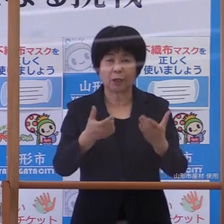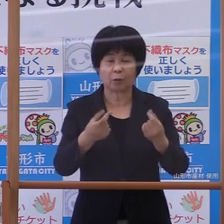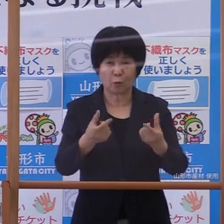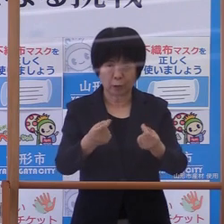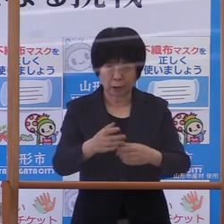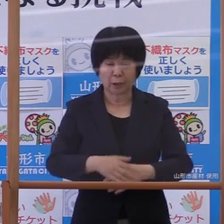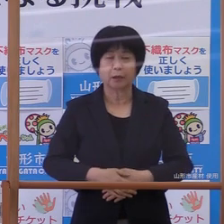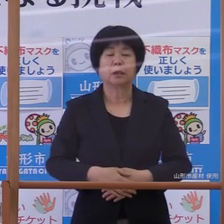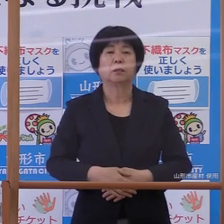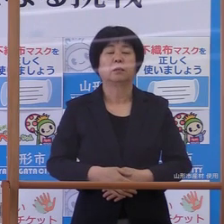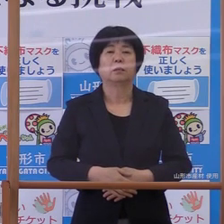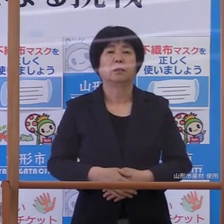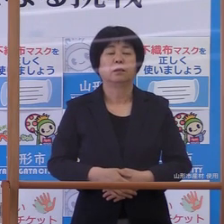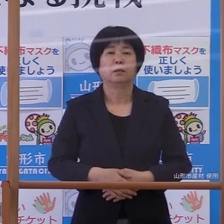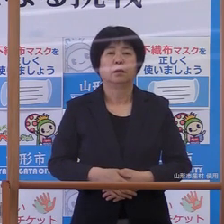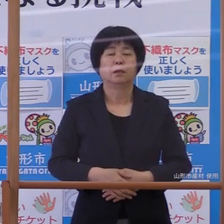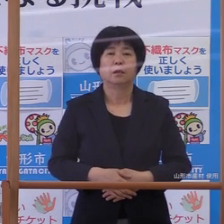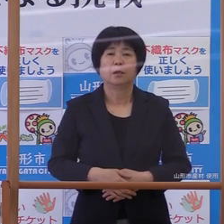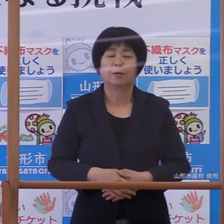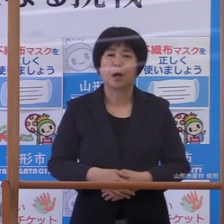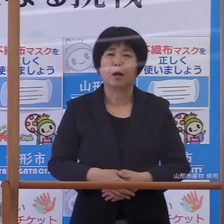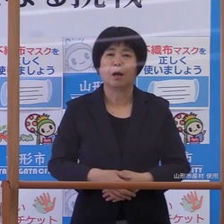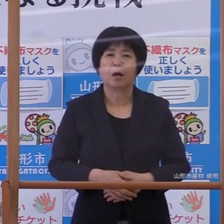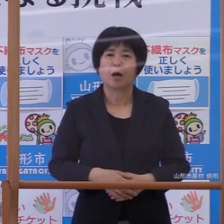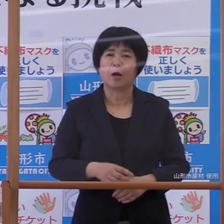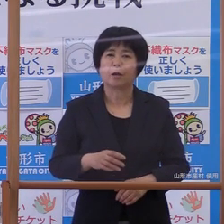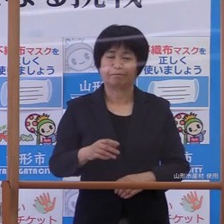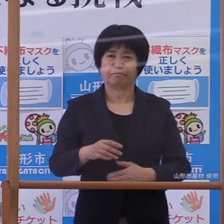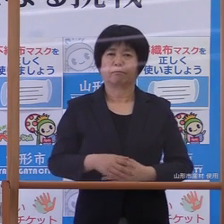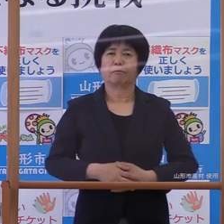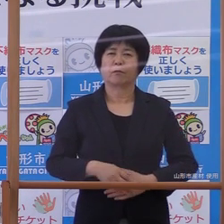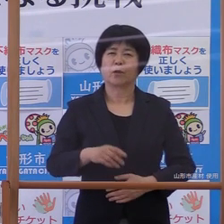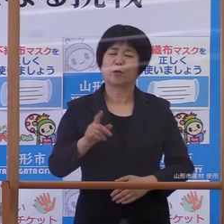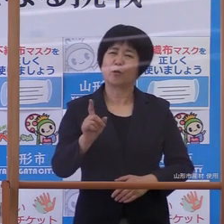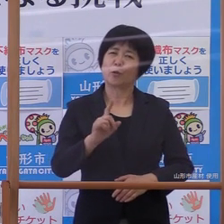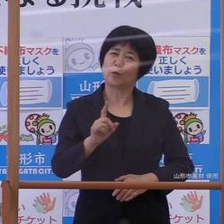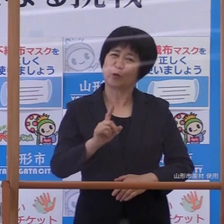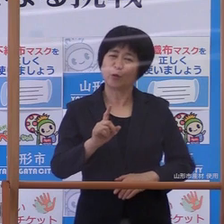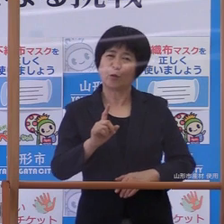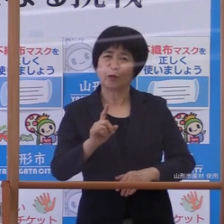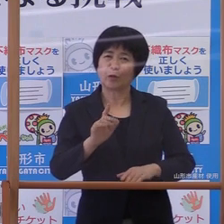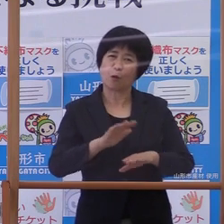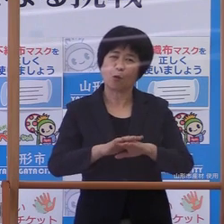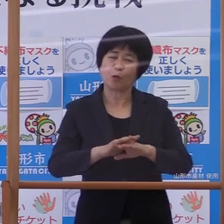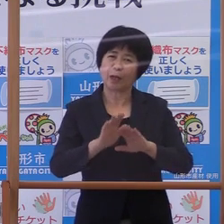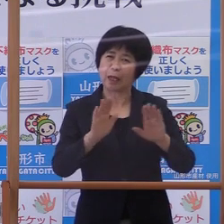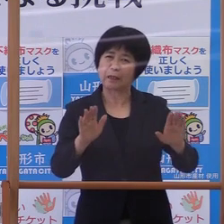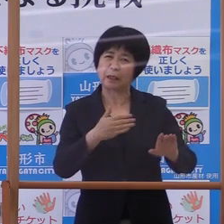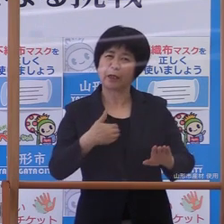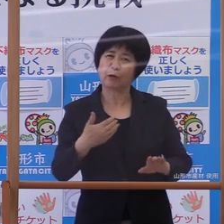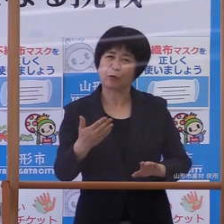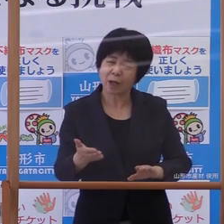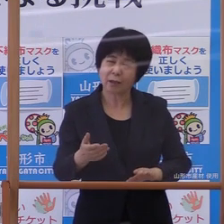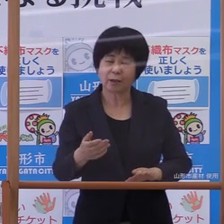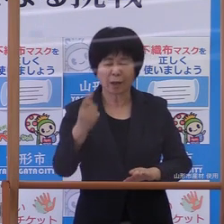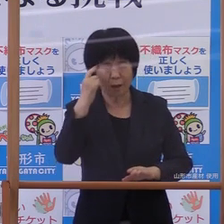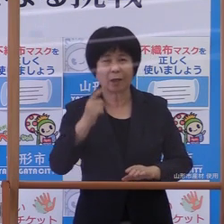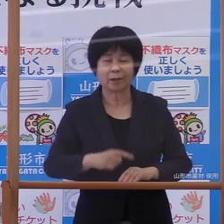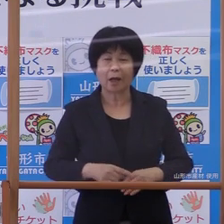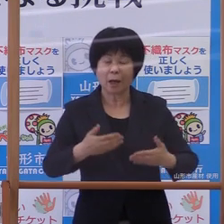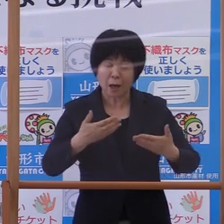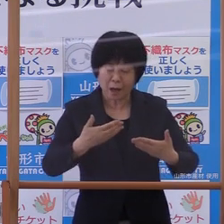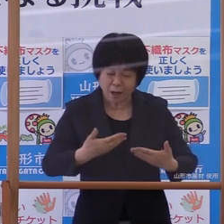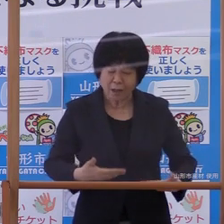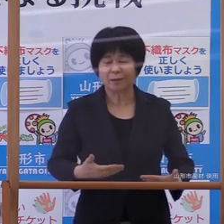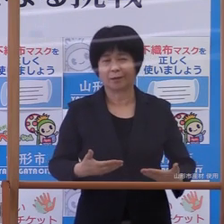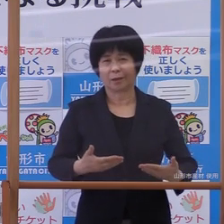りどのような形で開催できるかという観点から、安全な形での開催